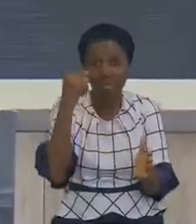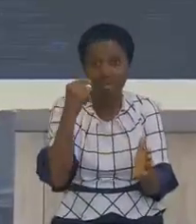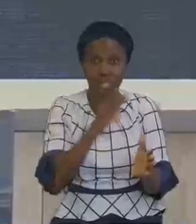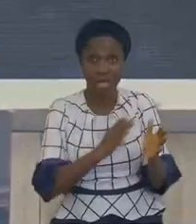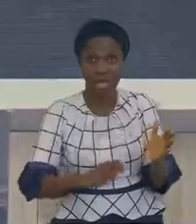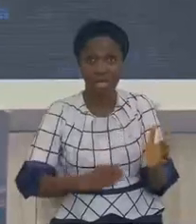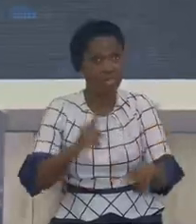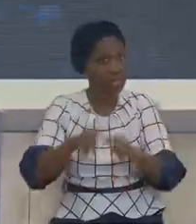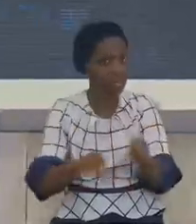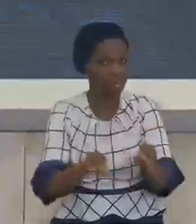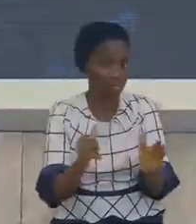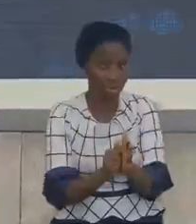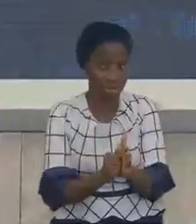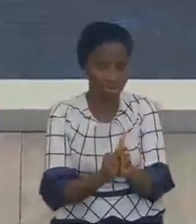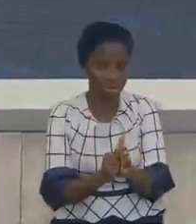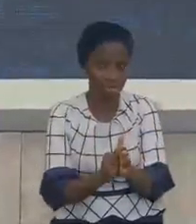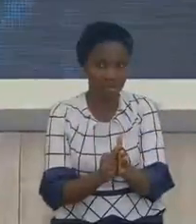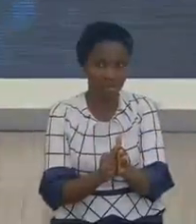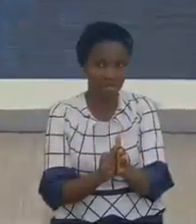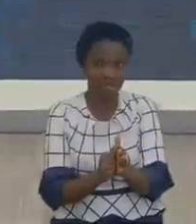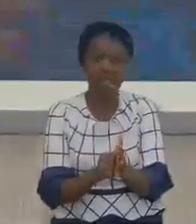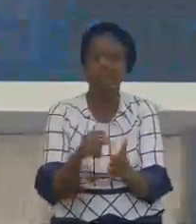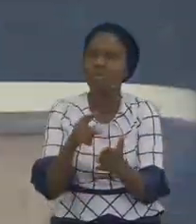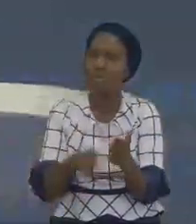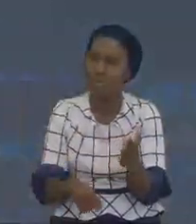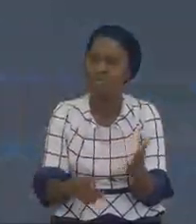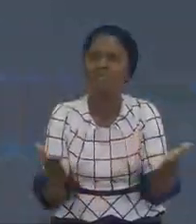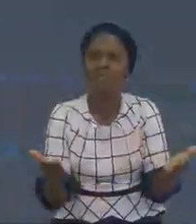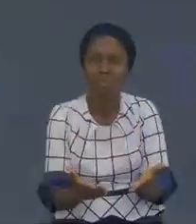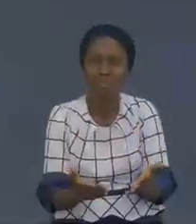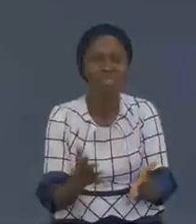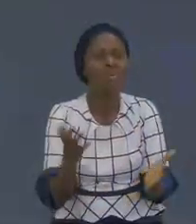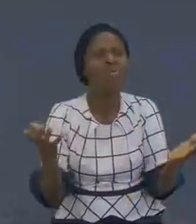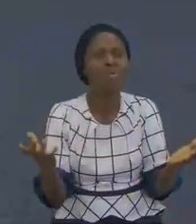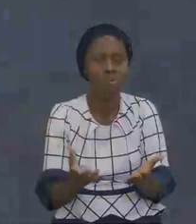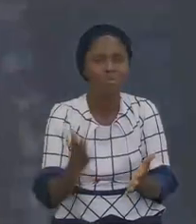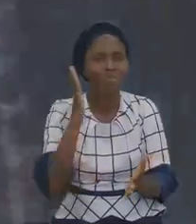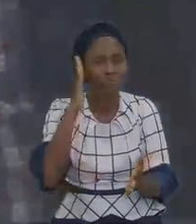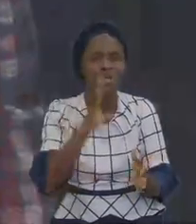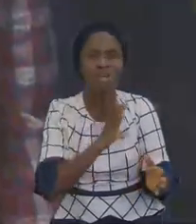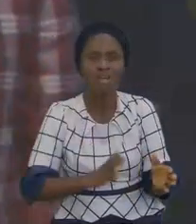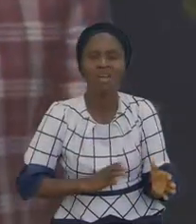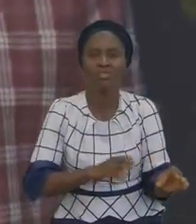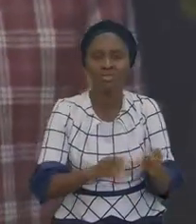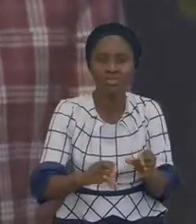qu'est-ce que Christ ferait alors? Qu'est-ce que Christ dira? Comment est-ce que Christ va agir?